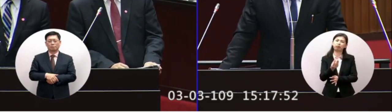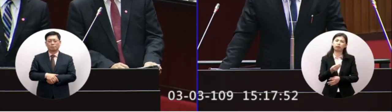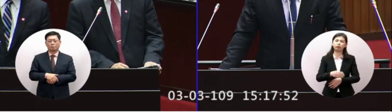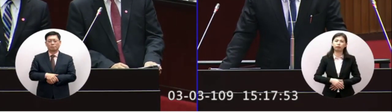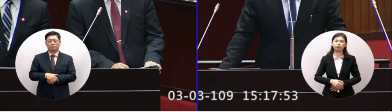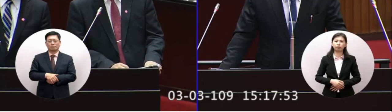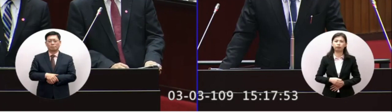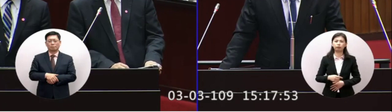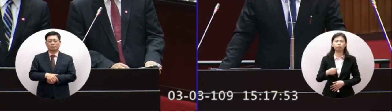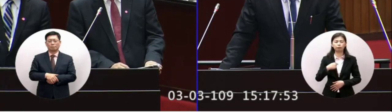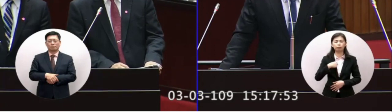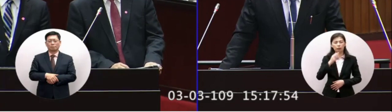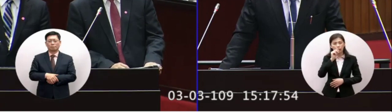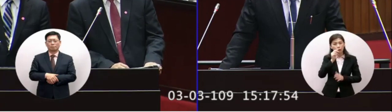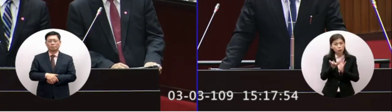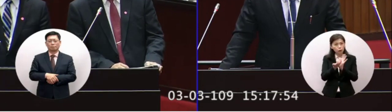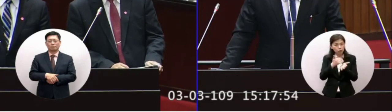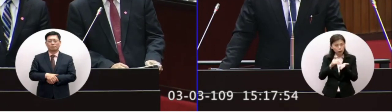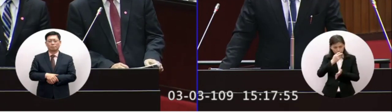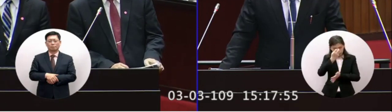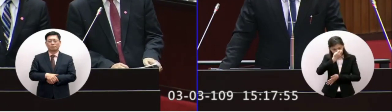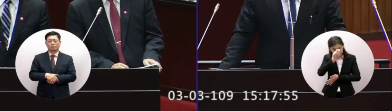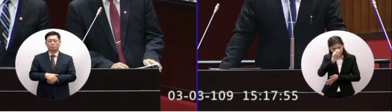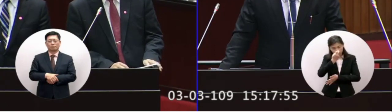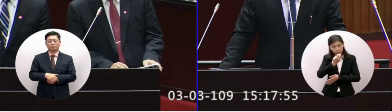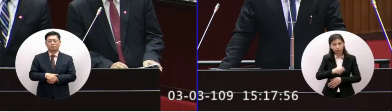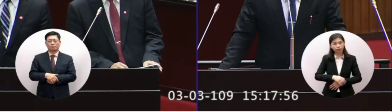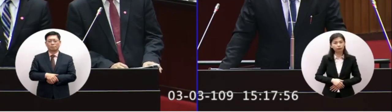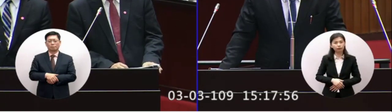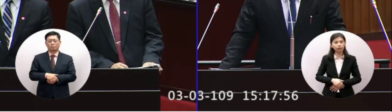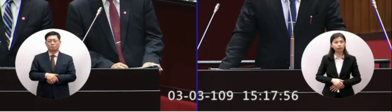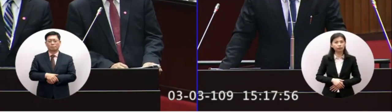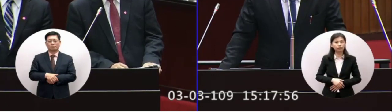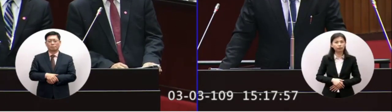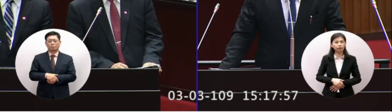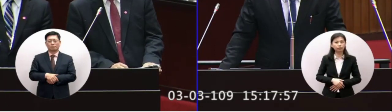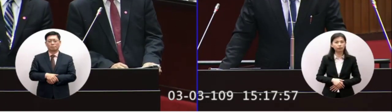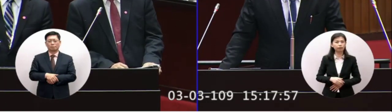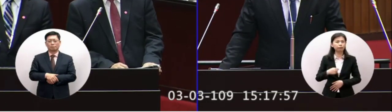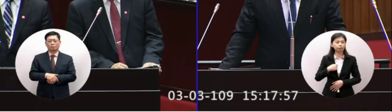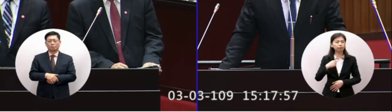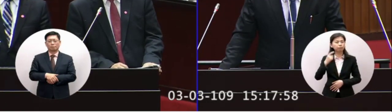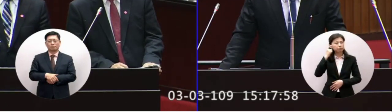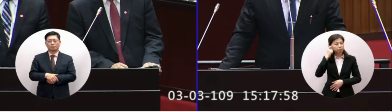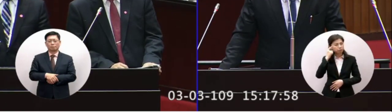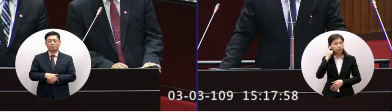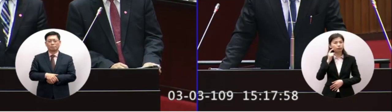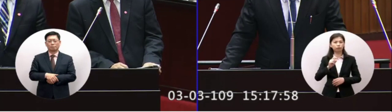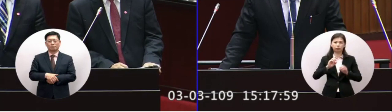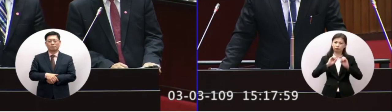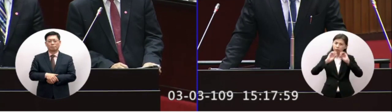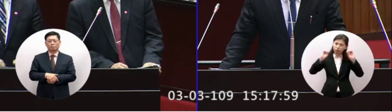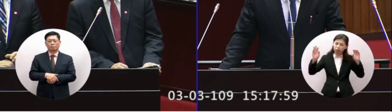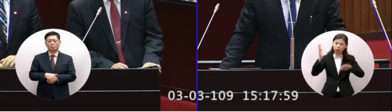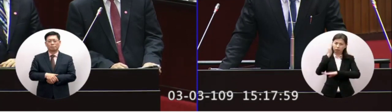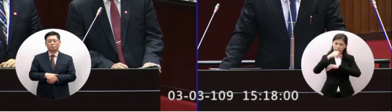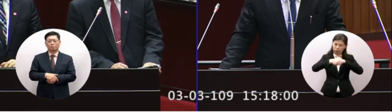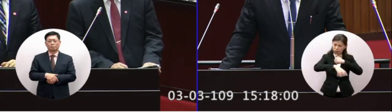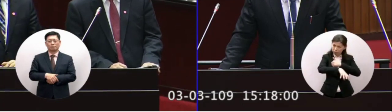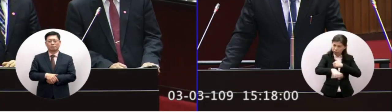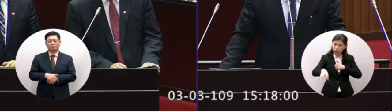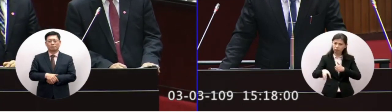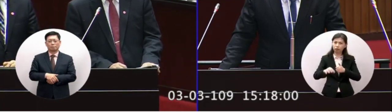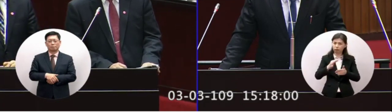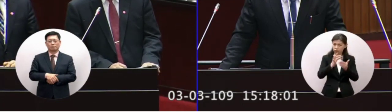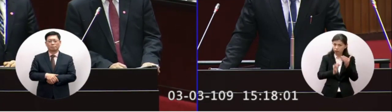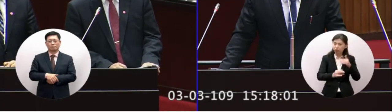备。那其实我们在这个特别预算审议上。包括说其实我们其实也是要这个呼吁这个相关的主管机关在